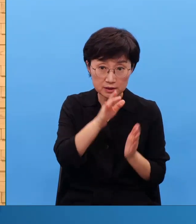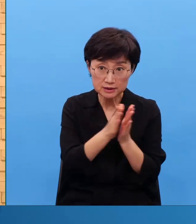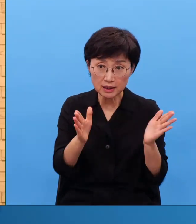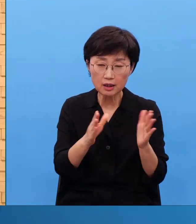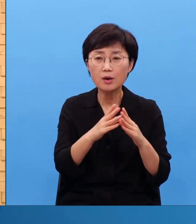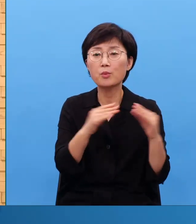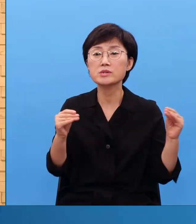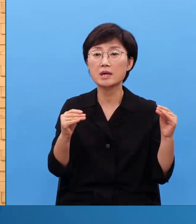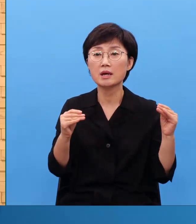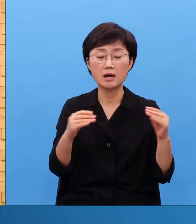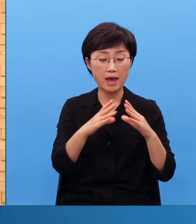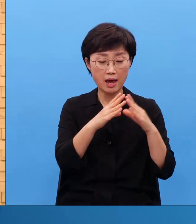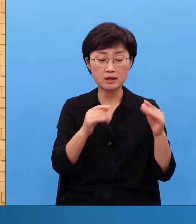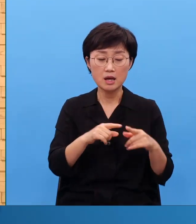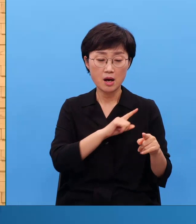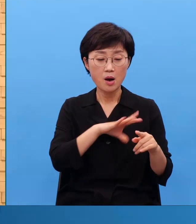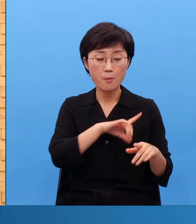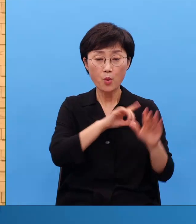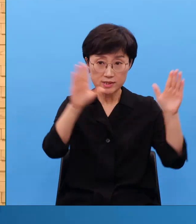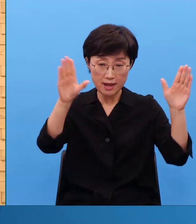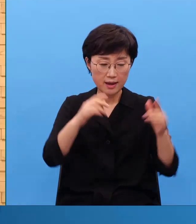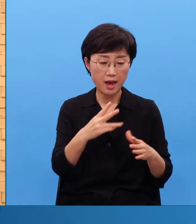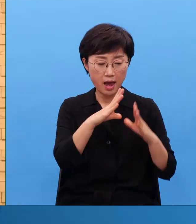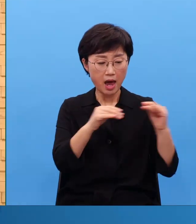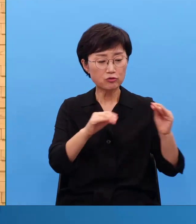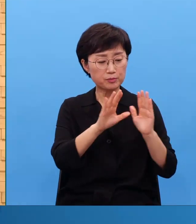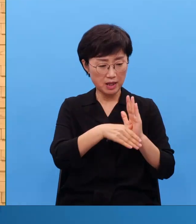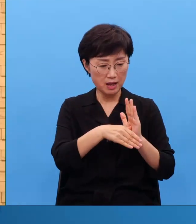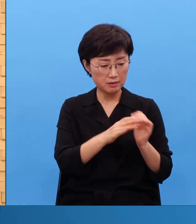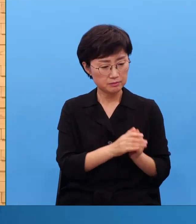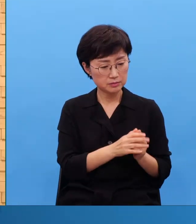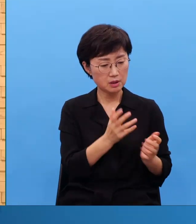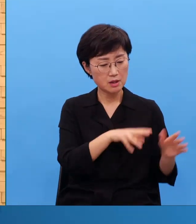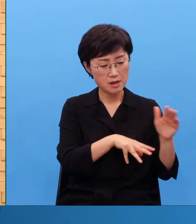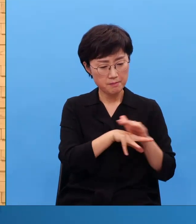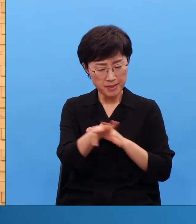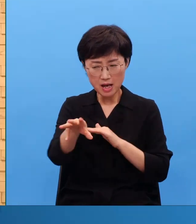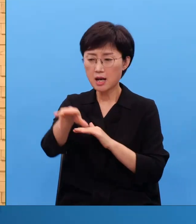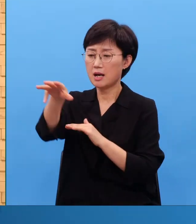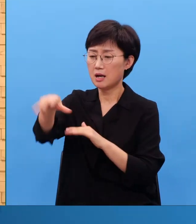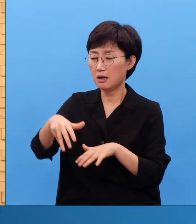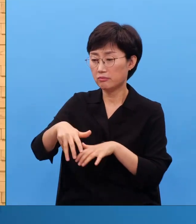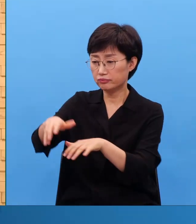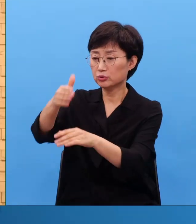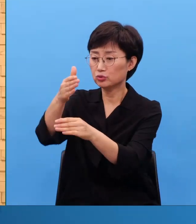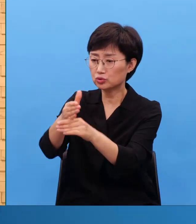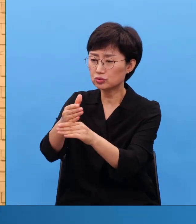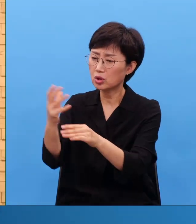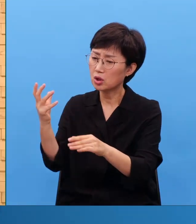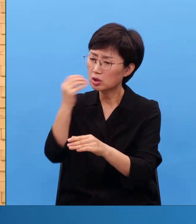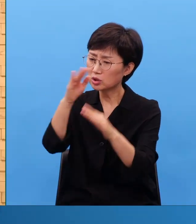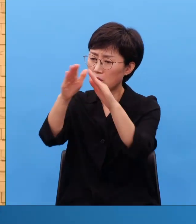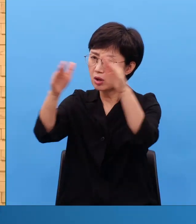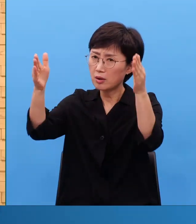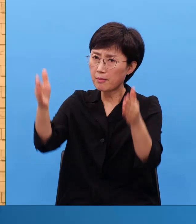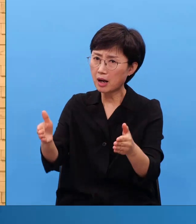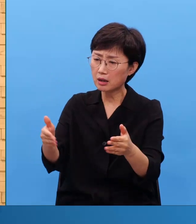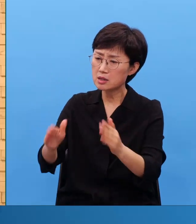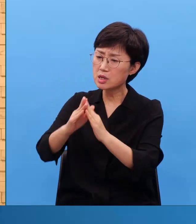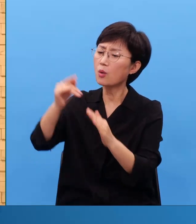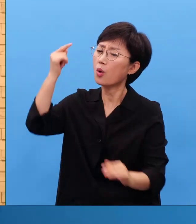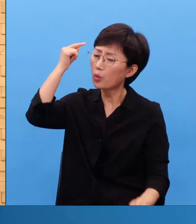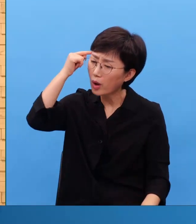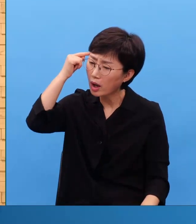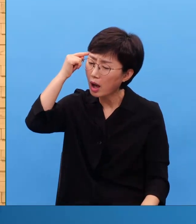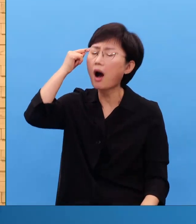깨달은 거예요. And he realized that at the age of Egypt. 왜 성막을 만들었는지 알은 거예요. He knew why the tabernacle had to be made. 유월절,